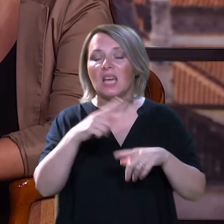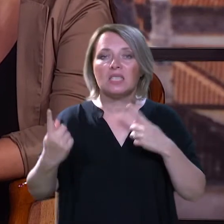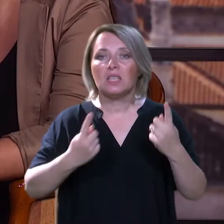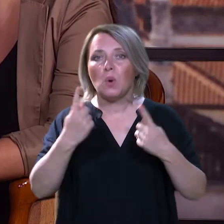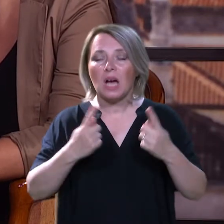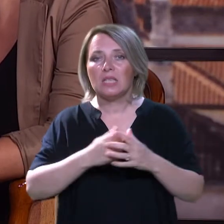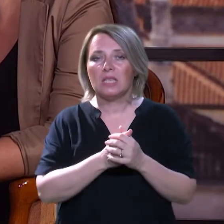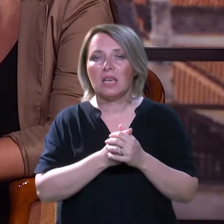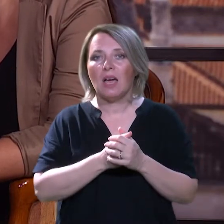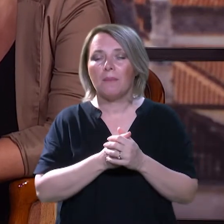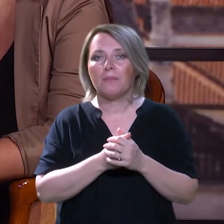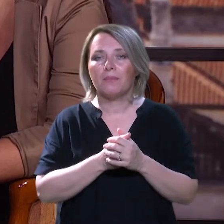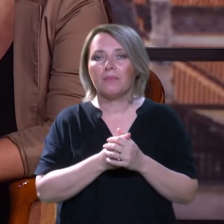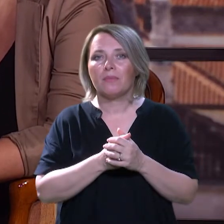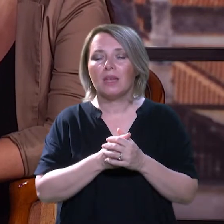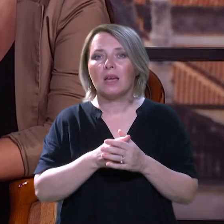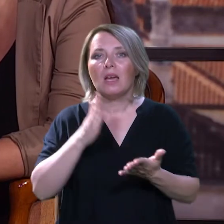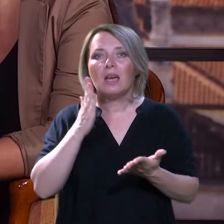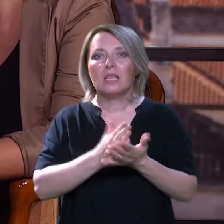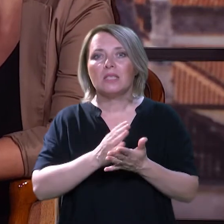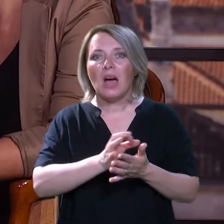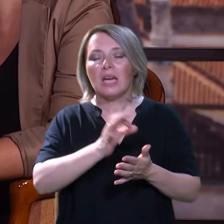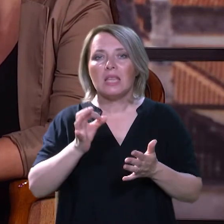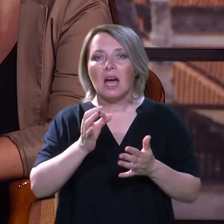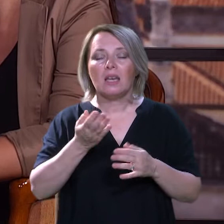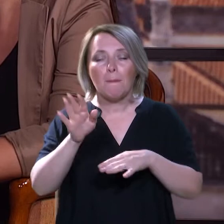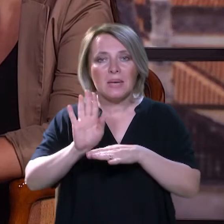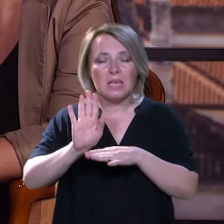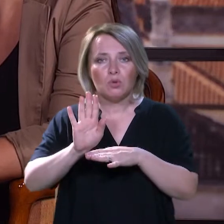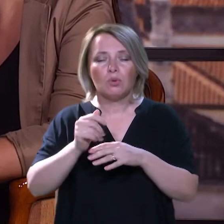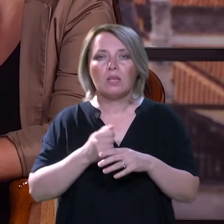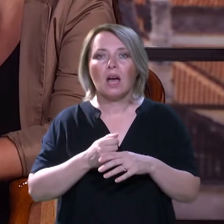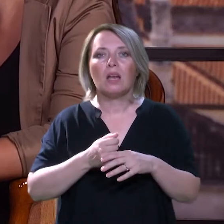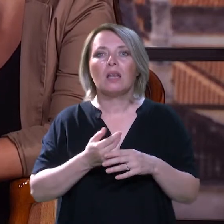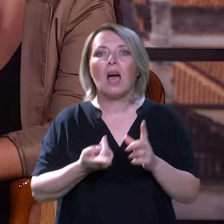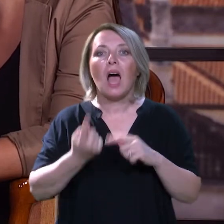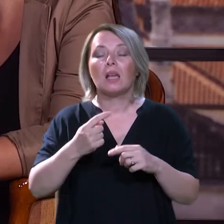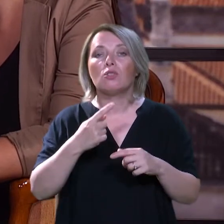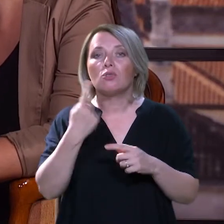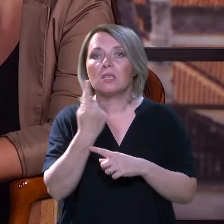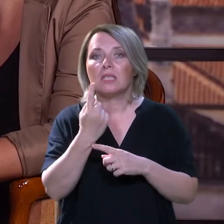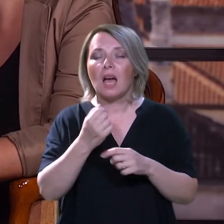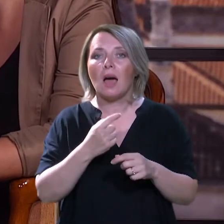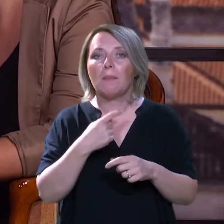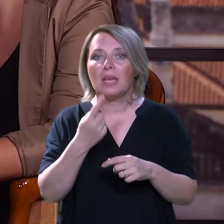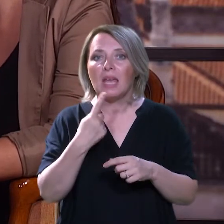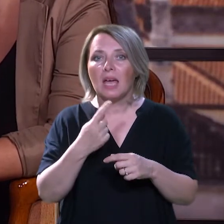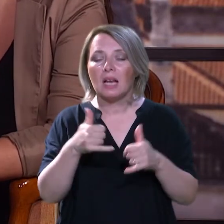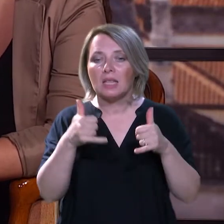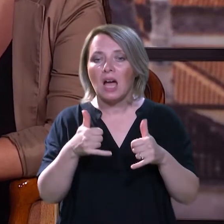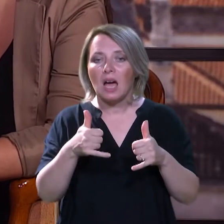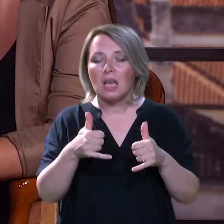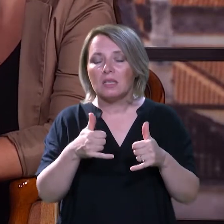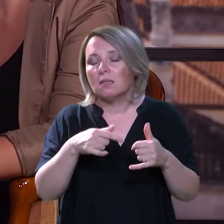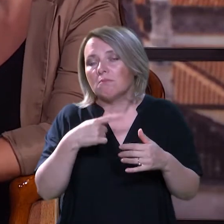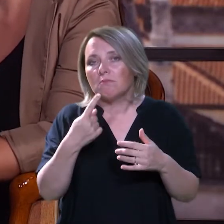te situacije. Mm-hmm. Zapravo ono je sve, mislim, svaki dan prisutno tu. Ali zapravo uopće što ste sami rekli da mi danas o tome